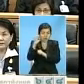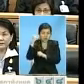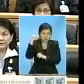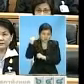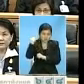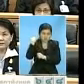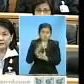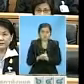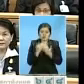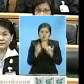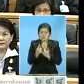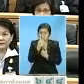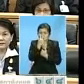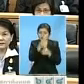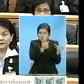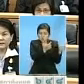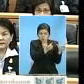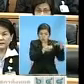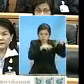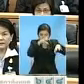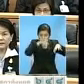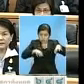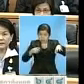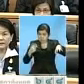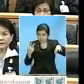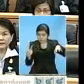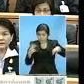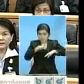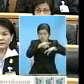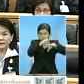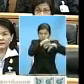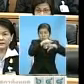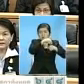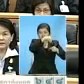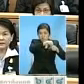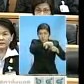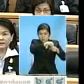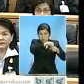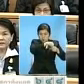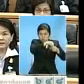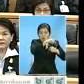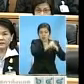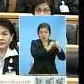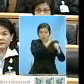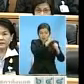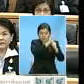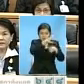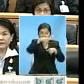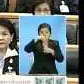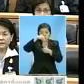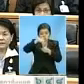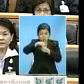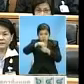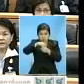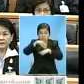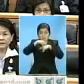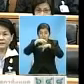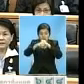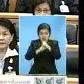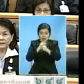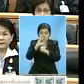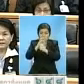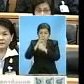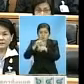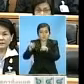พราะฉะนั้นจะเห็นเลยว่าทั้ง3องค์กรเนี่ยมีวาระในการดำรงตำแหน่ง9ปีทั้ง3องค์กรทั้งที่โดยปกติแ